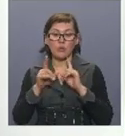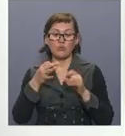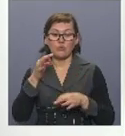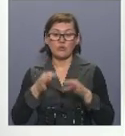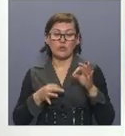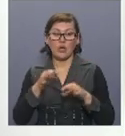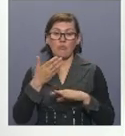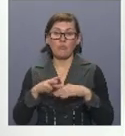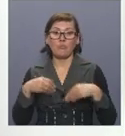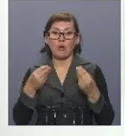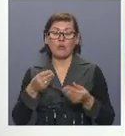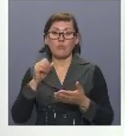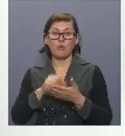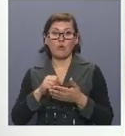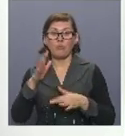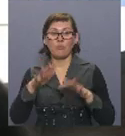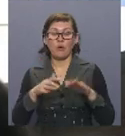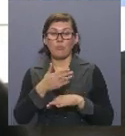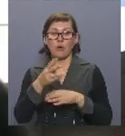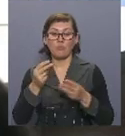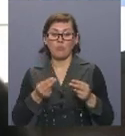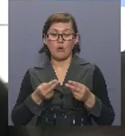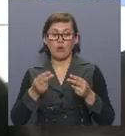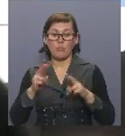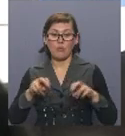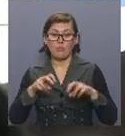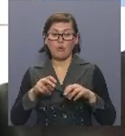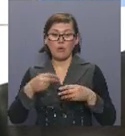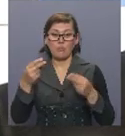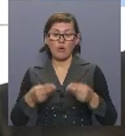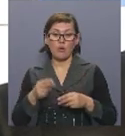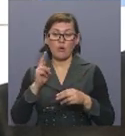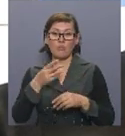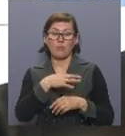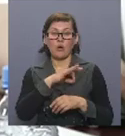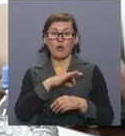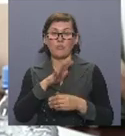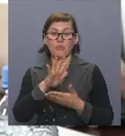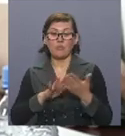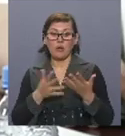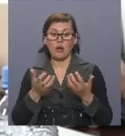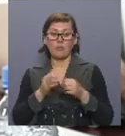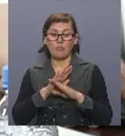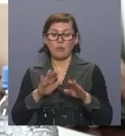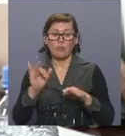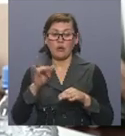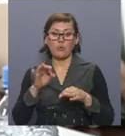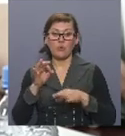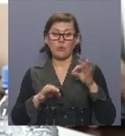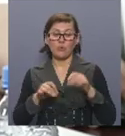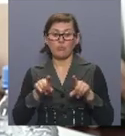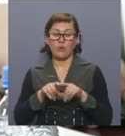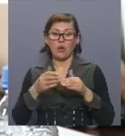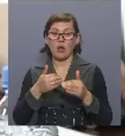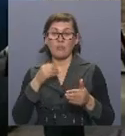несе беруге қол қойған күдіктілердің қолтаңбасын сараптамаға жіберу туралы адвокаттың өтінішін қабылдамады. Өйткені соттың